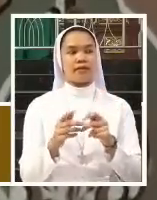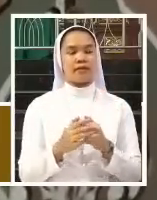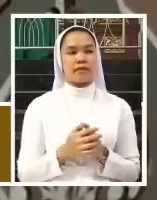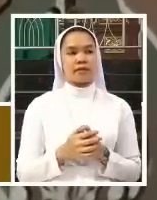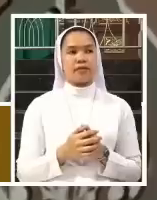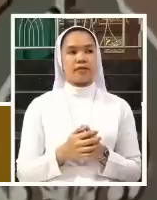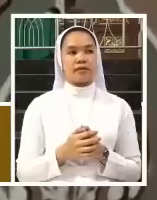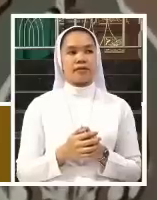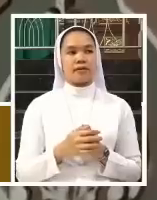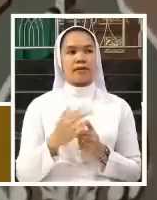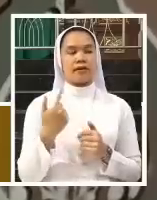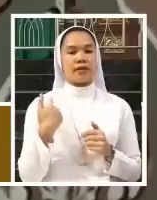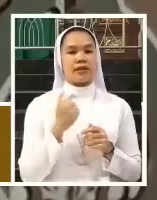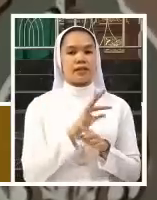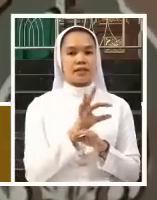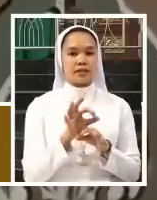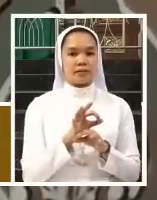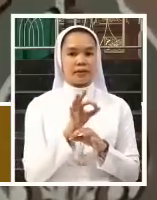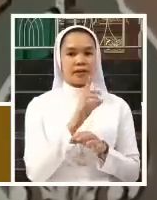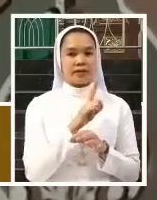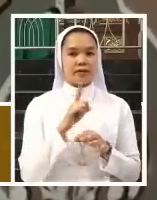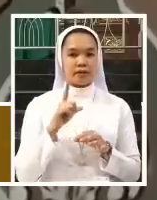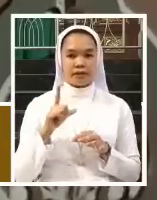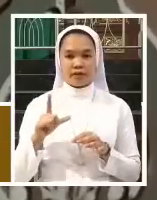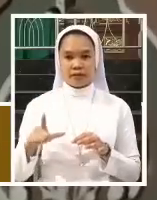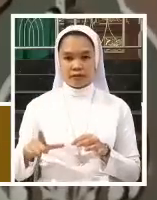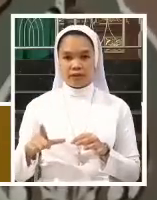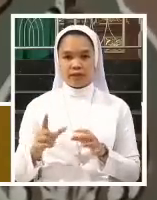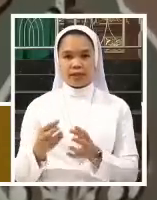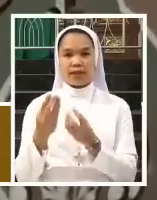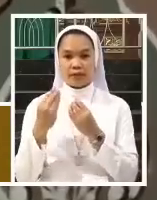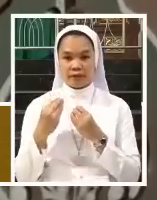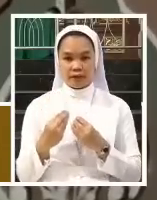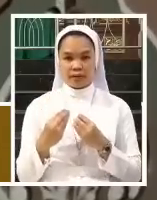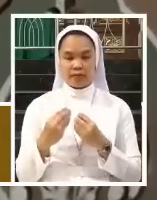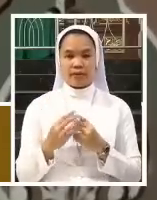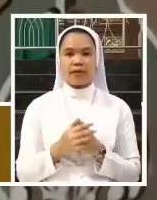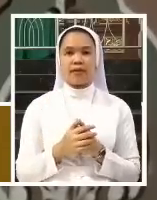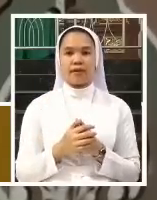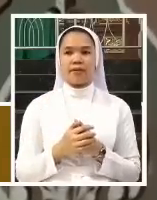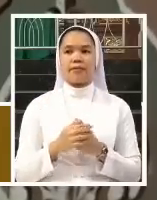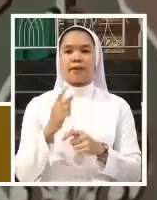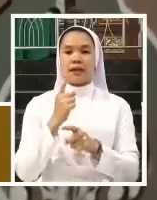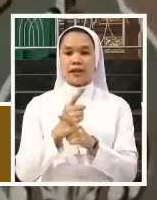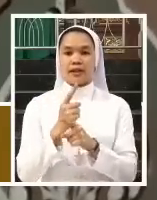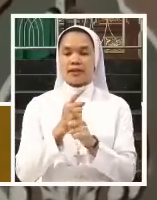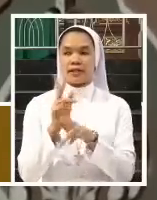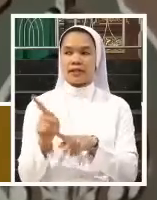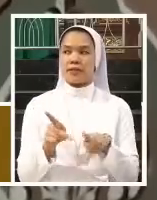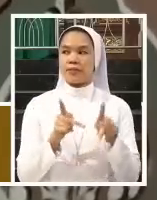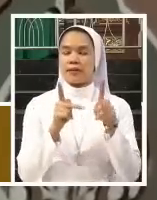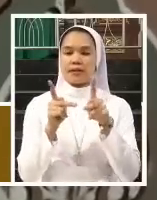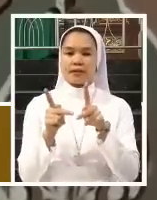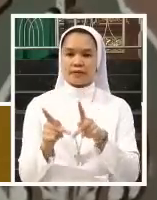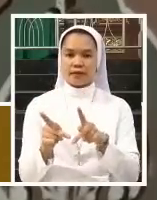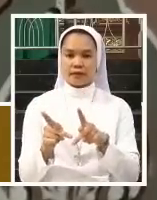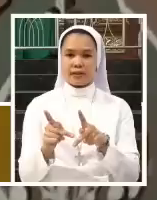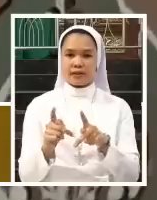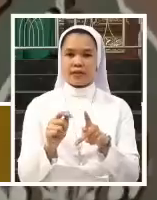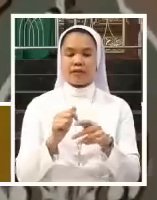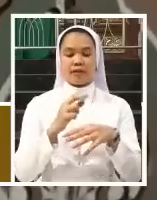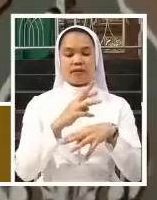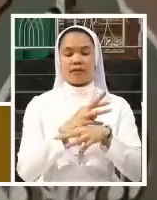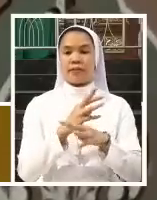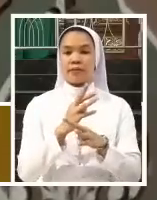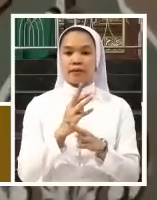the Spirit of the Lord has been given to me. It is the power of the Spirit. May